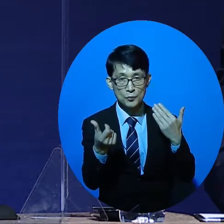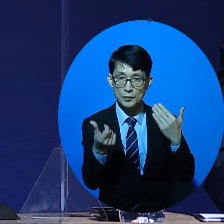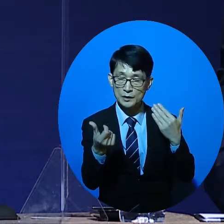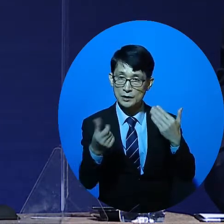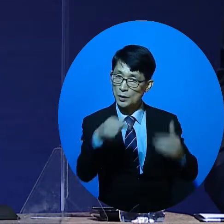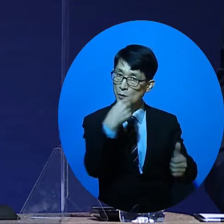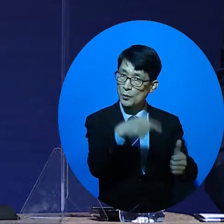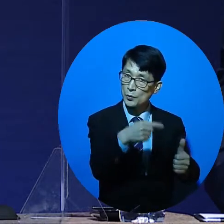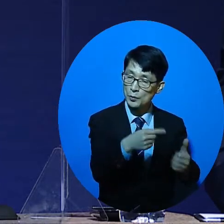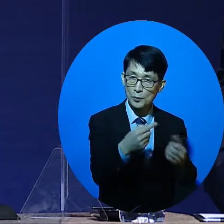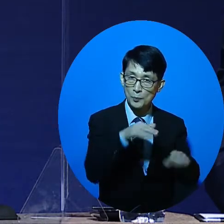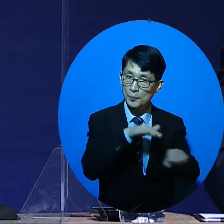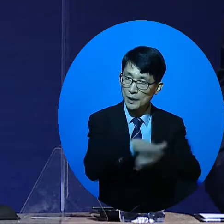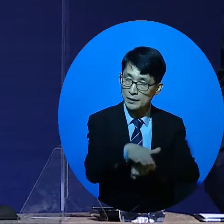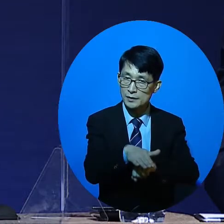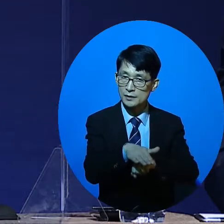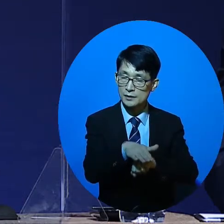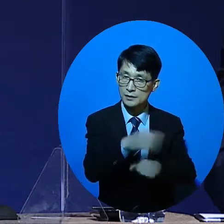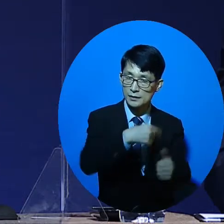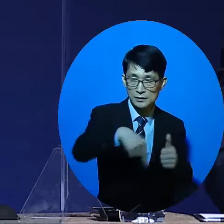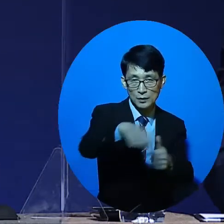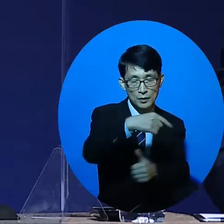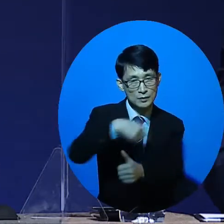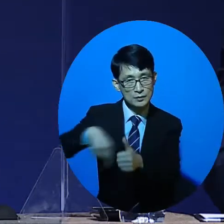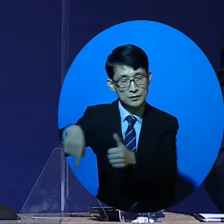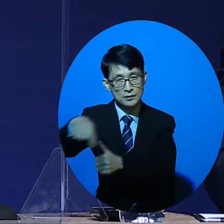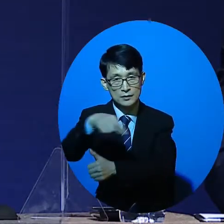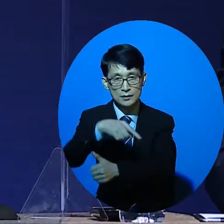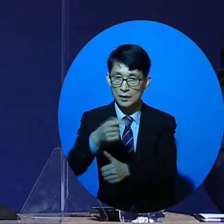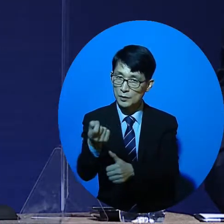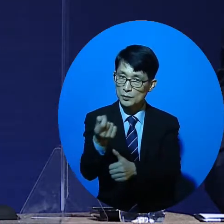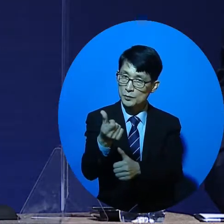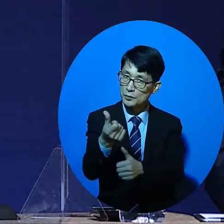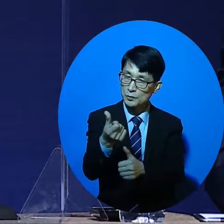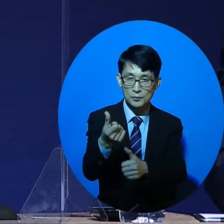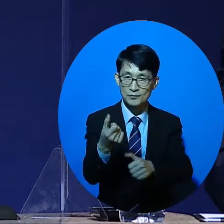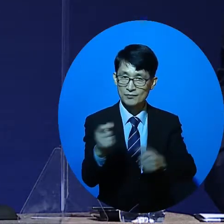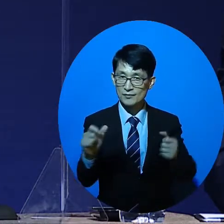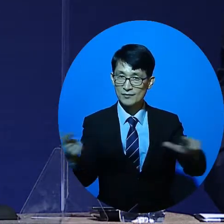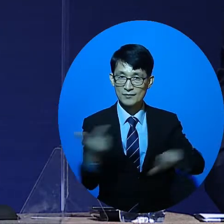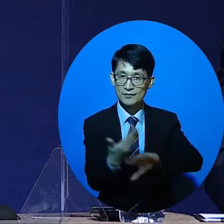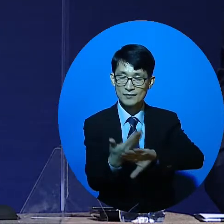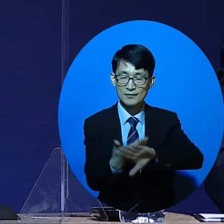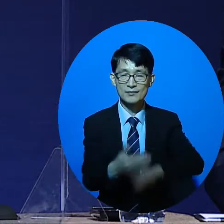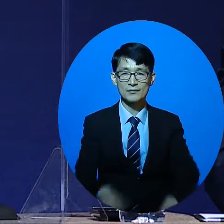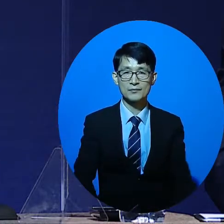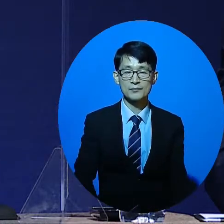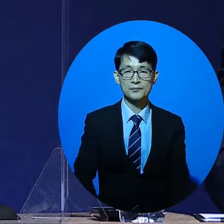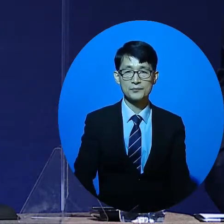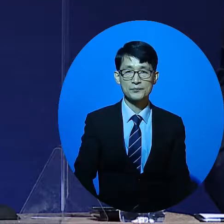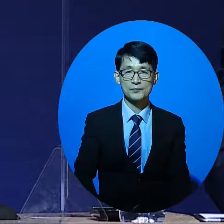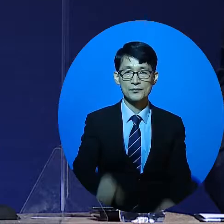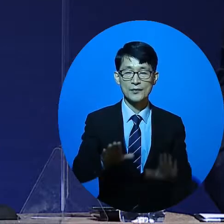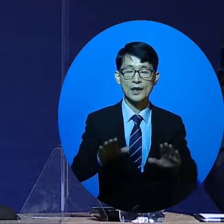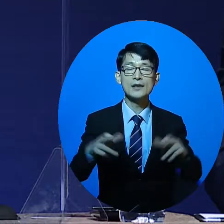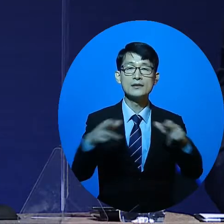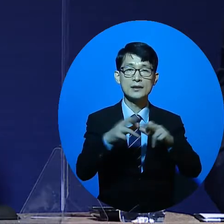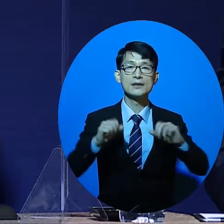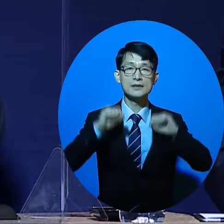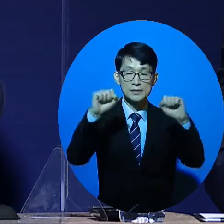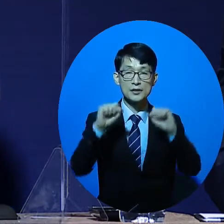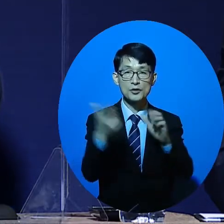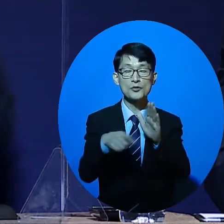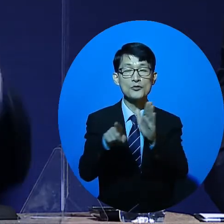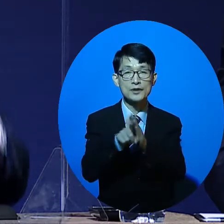교육 부분이라든지 여러 가지 차이점이 있죠. 이런 부분에서 우리 강원도의 장애인 체육이 가장 기반을 마련하고